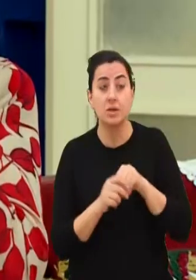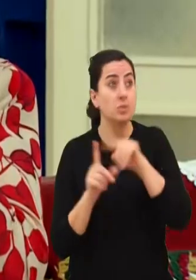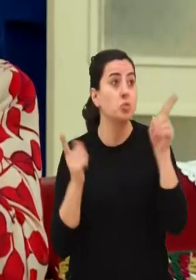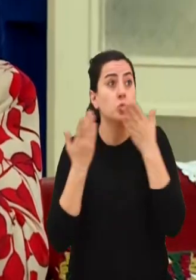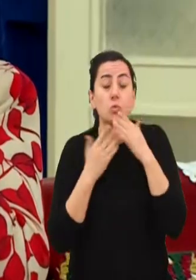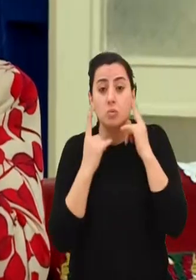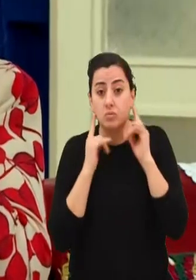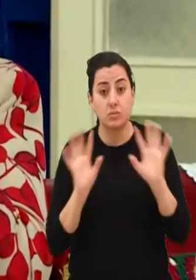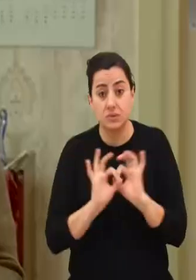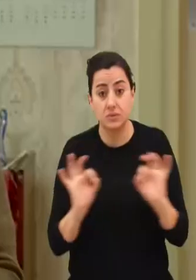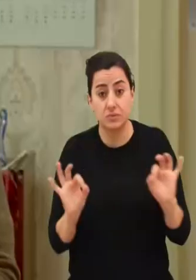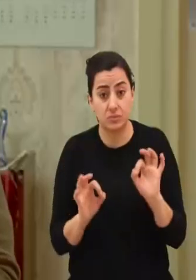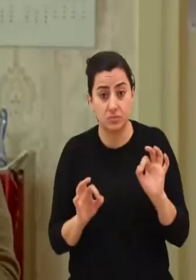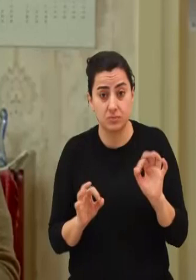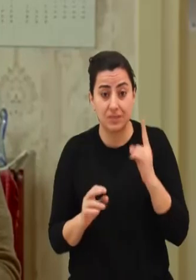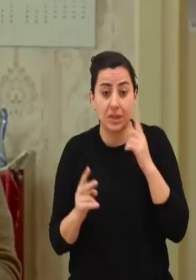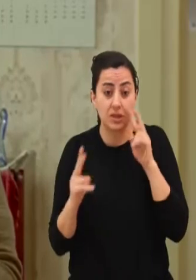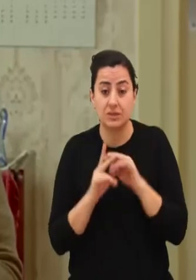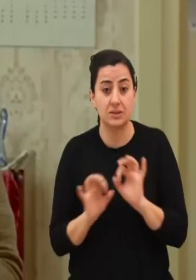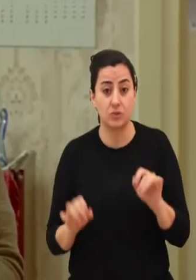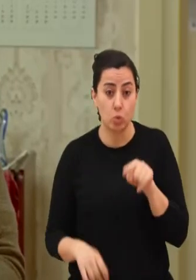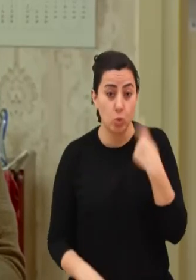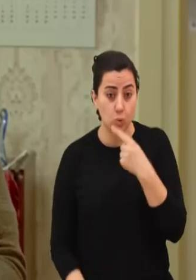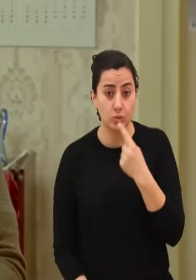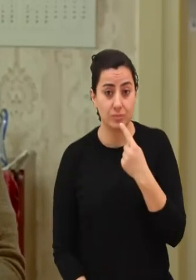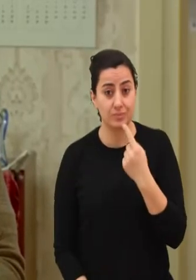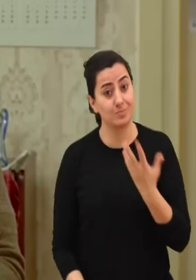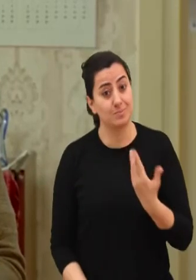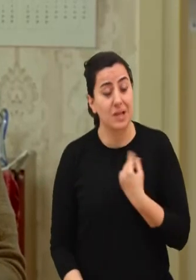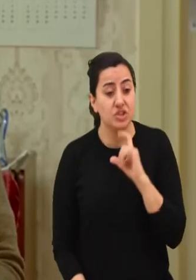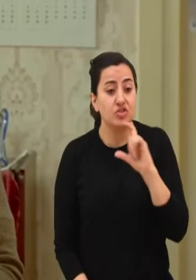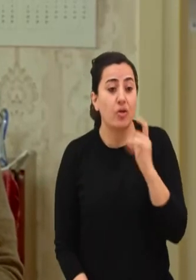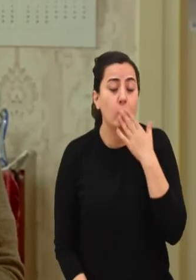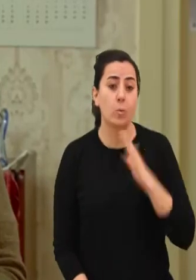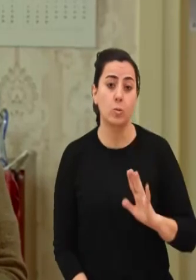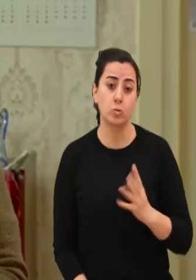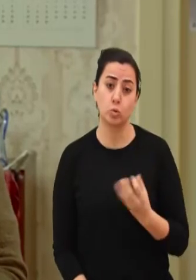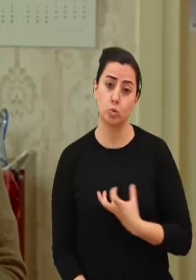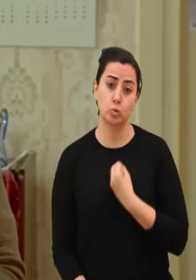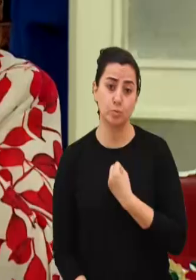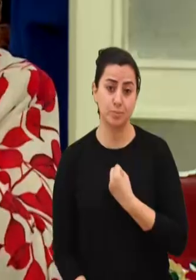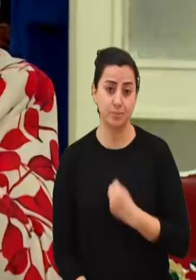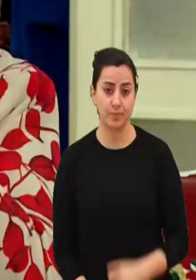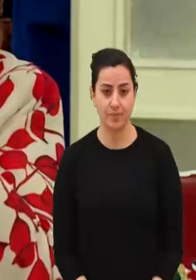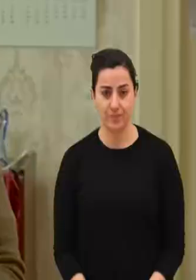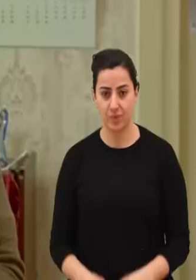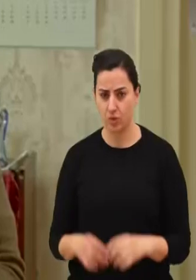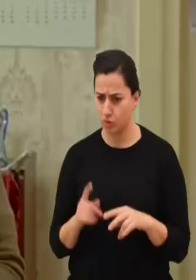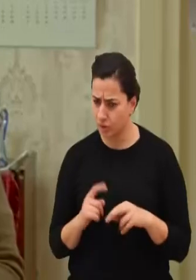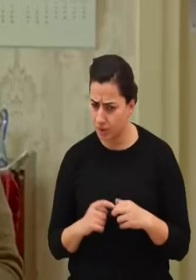gelmiş. Yani hiç öyle bir tanıdığım olmadığı için ne diyeceğimi bilemiyorum yani. Çok üzüldüm. Rukiye